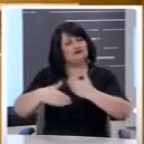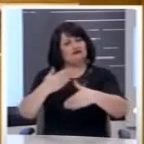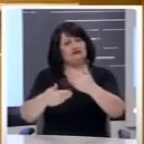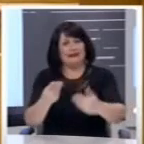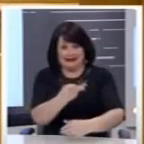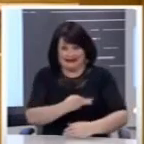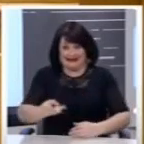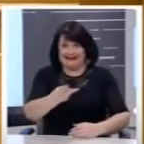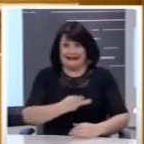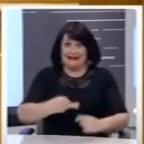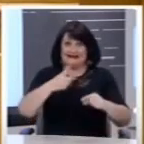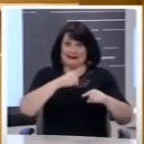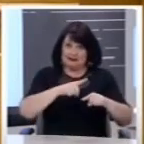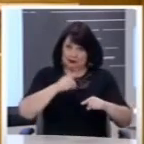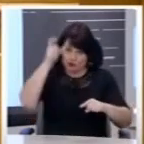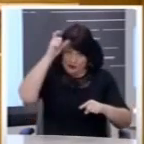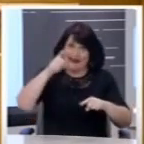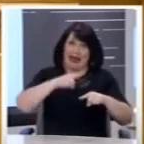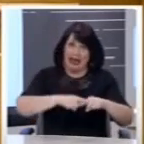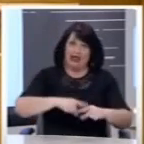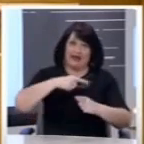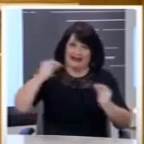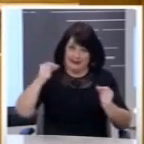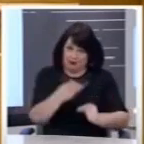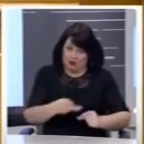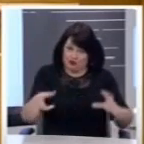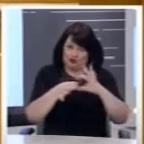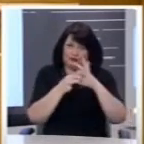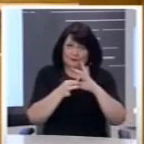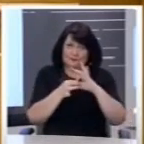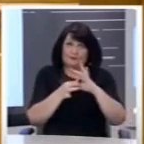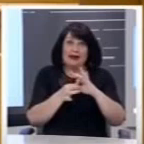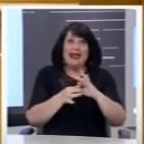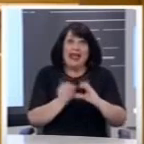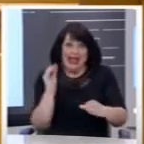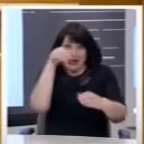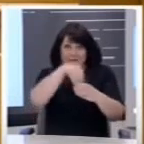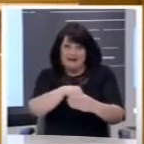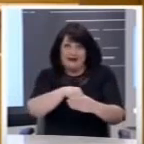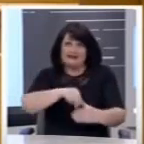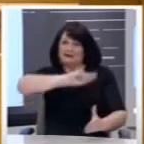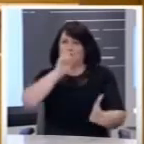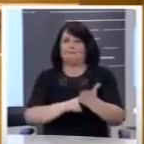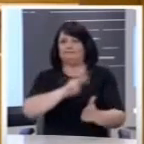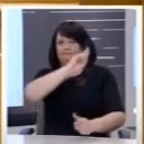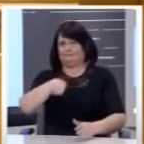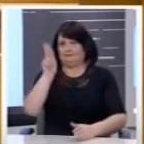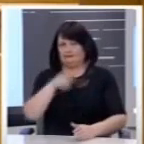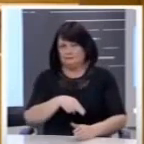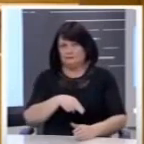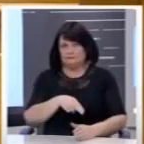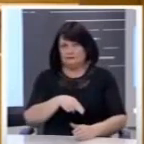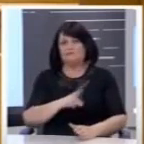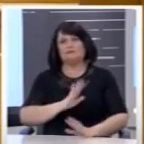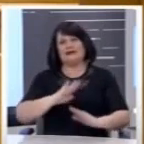τρεις χώρες Τουρκία, Ελλάδα και Κύπρο, αλλά θα καταργεί κάθε δυνατότητα επέμβασης, οποιοδήποτε, και κάθε τέτοια στρατιωτική